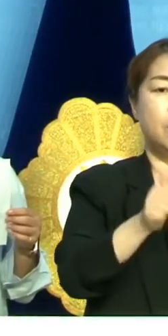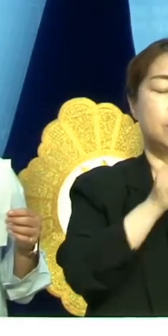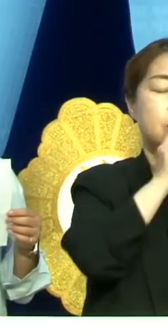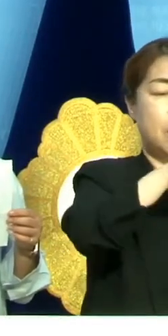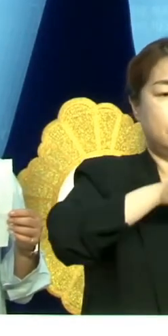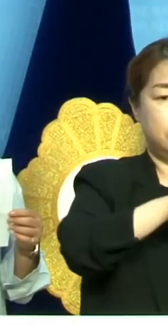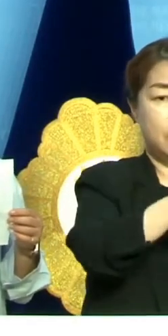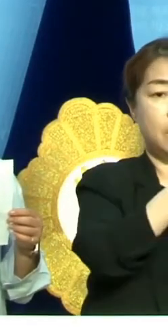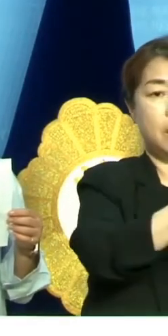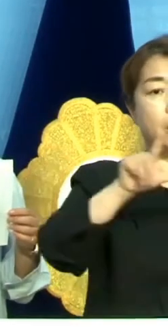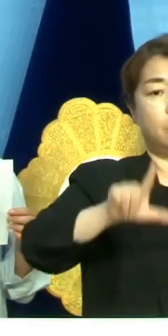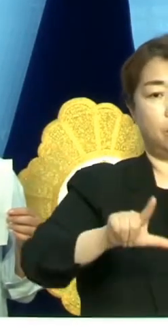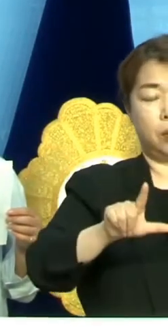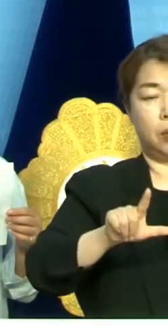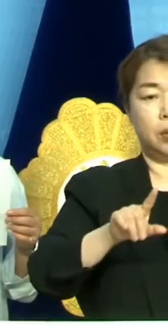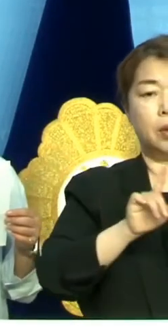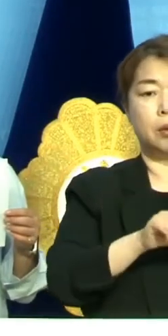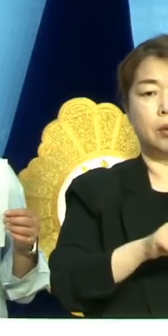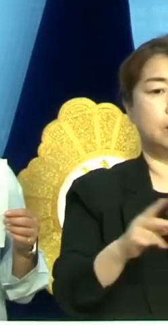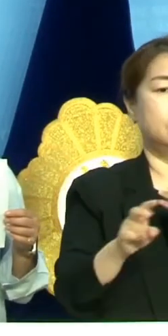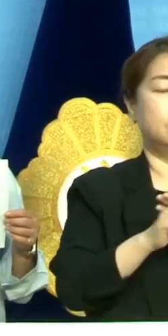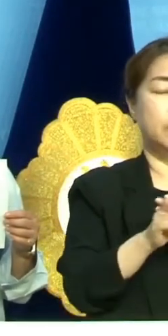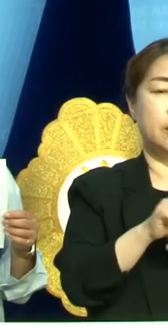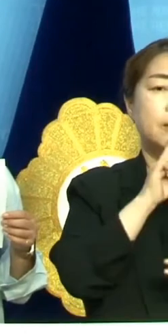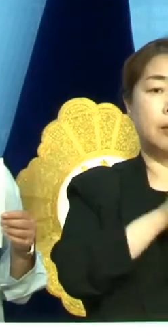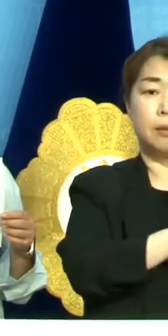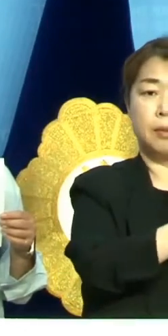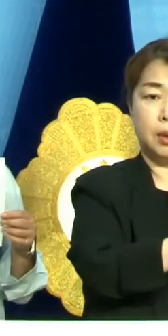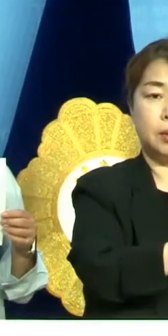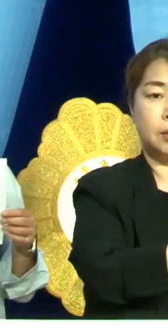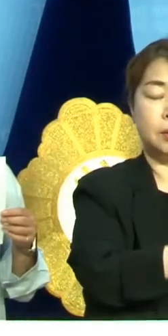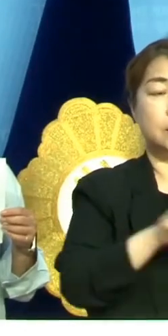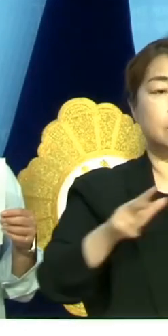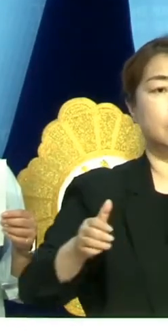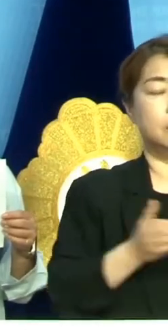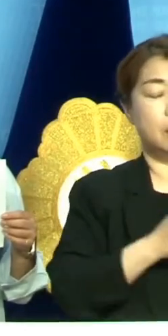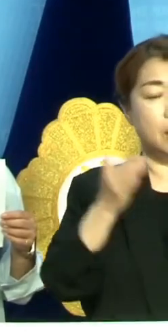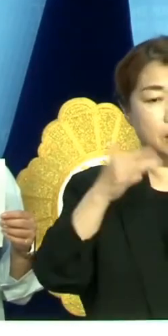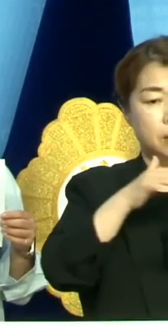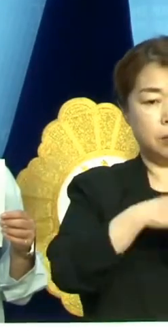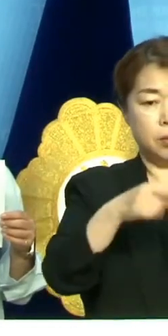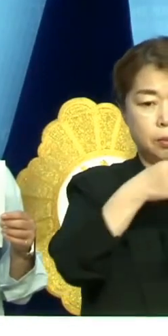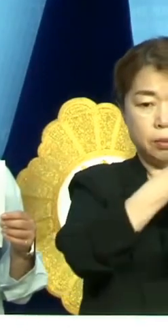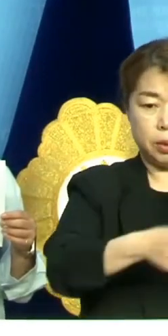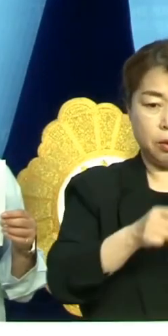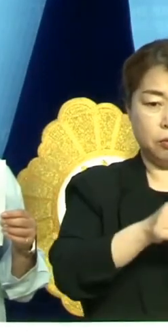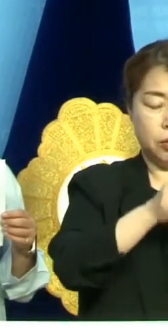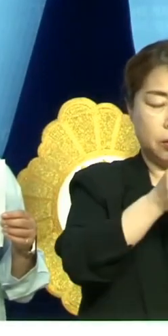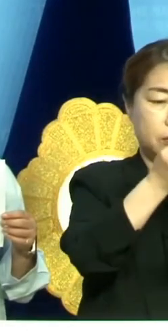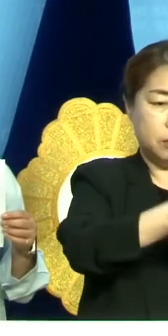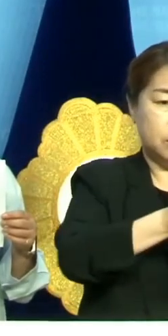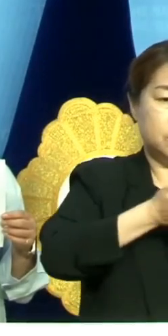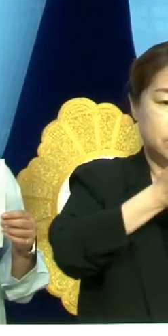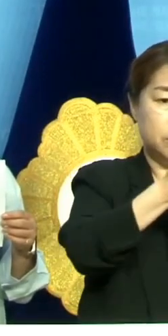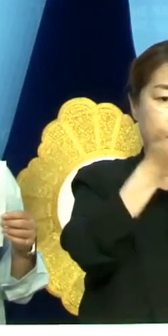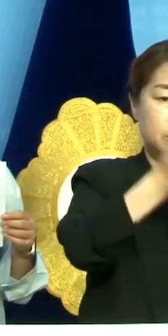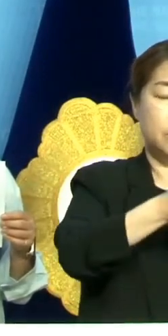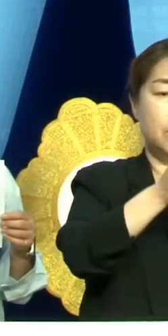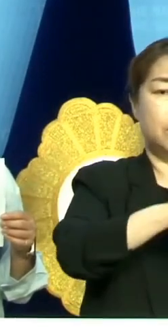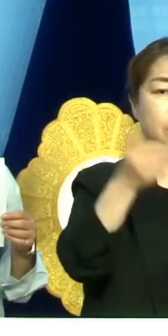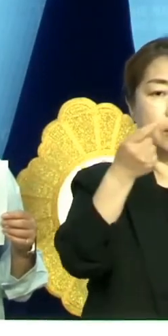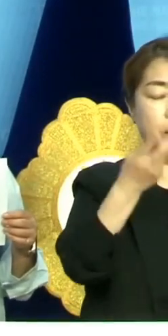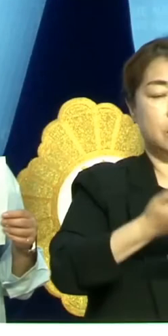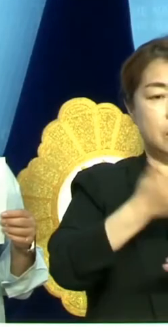압박하는 것으로 매우 부당한 것이라는 의견을 밝혔습니다 지금까지 학생들이 피해구제를 호수 하며 수천 명의 학생이